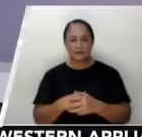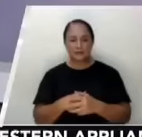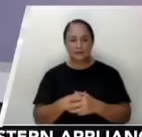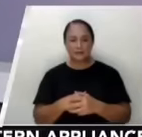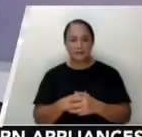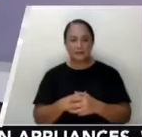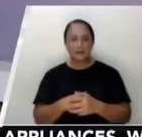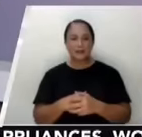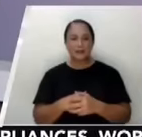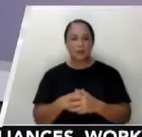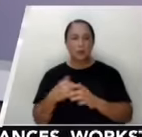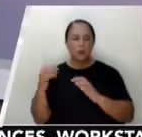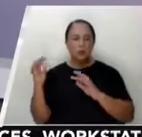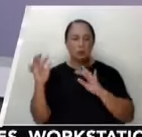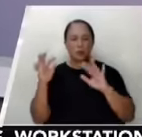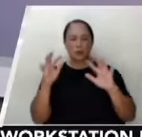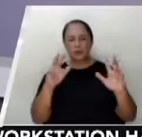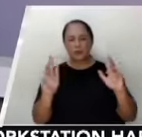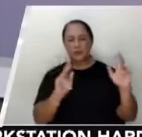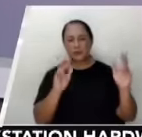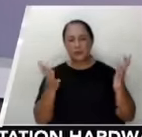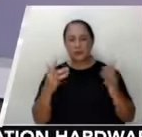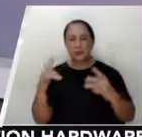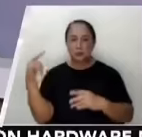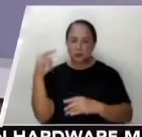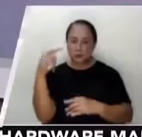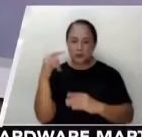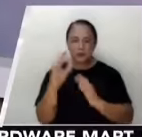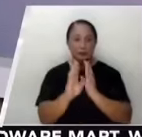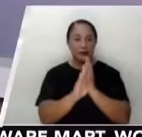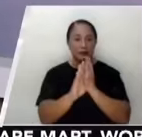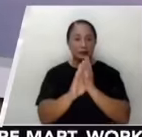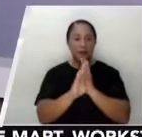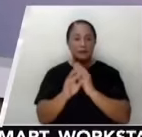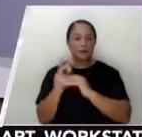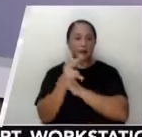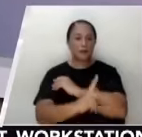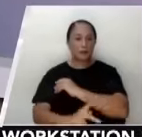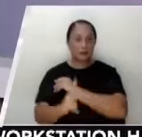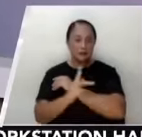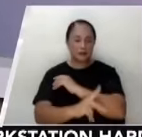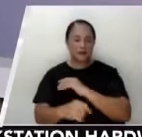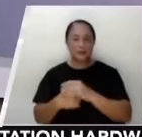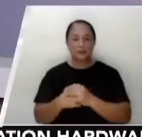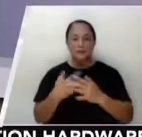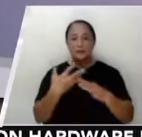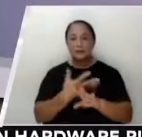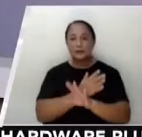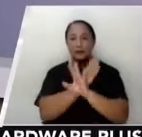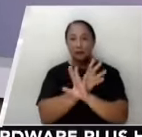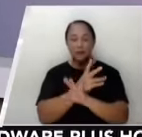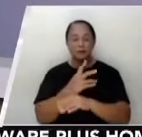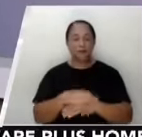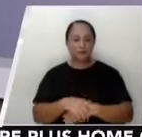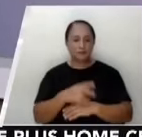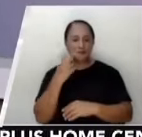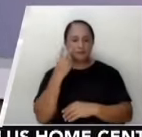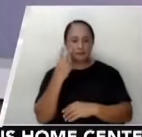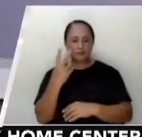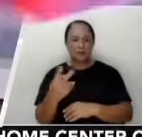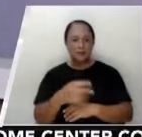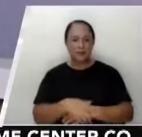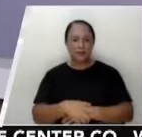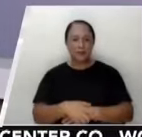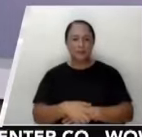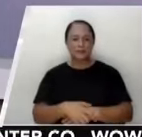Dagsarin ang mga pasahero sa mga paliparan at mga bus terminal sa mga probinsya mula sa Davao City. Nakatutok live si Kent Abrigana ng